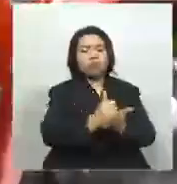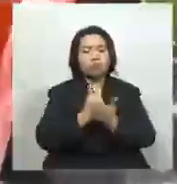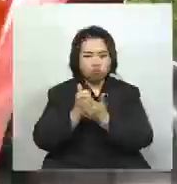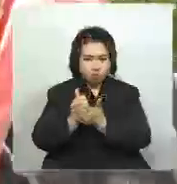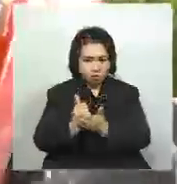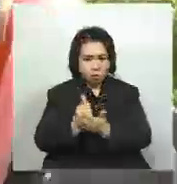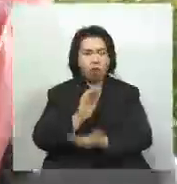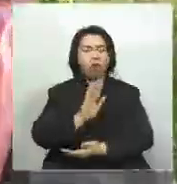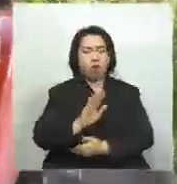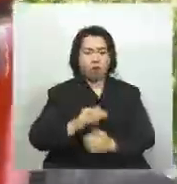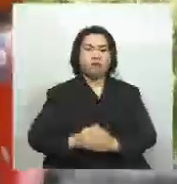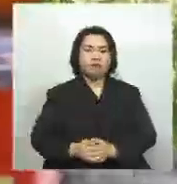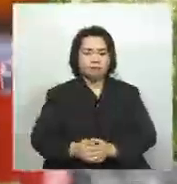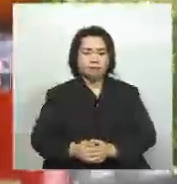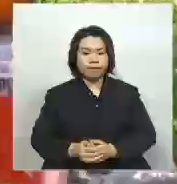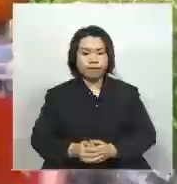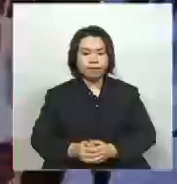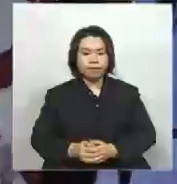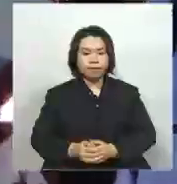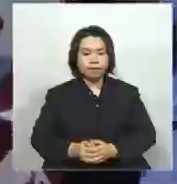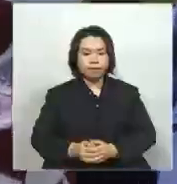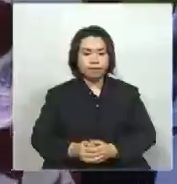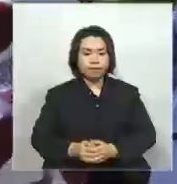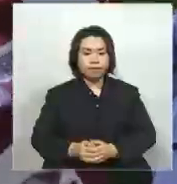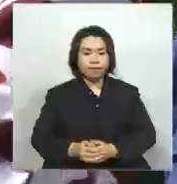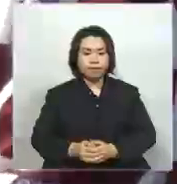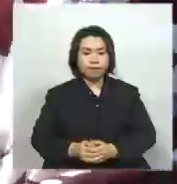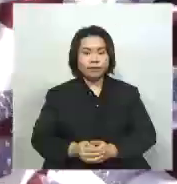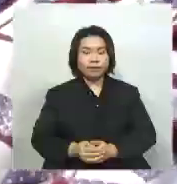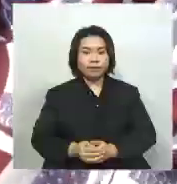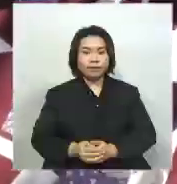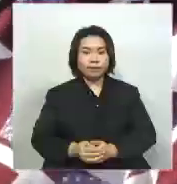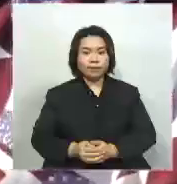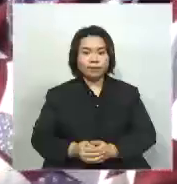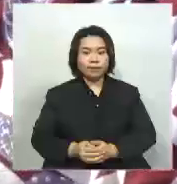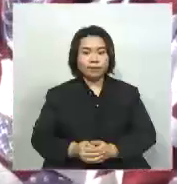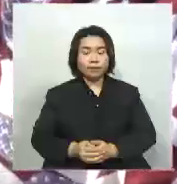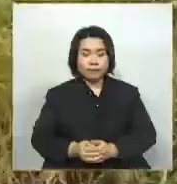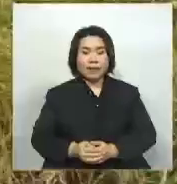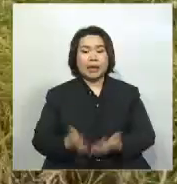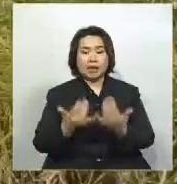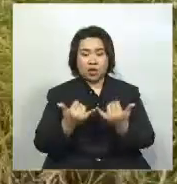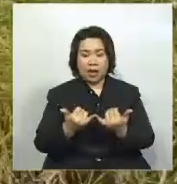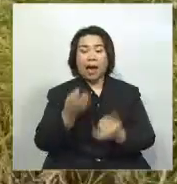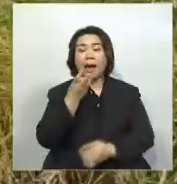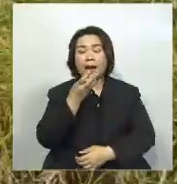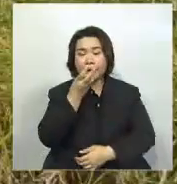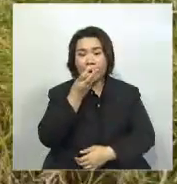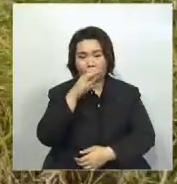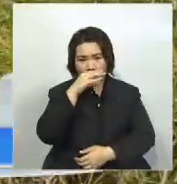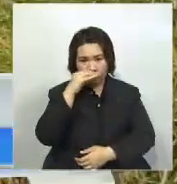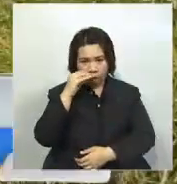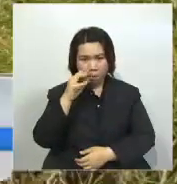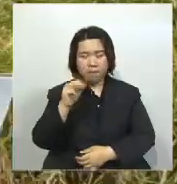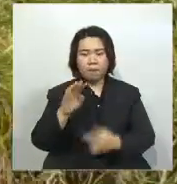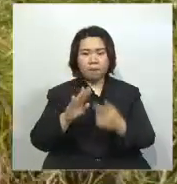บ้านป่าโออำเภอสิงหนครจังหวัดสงขลาต่อไปค่ะ ค่ะนี่ก็เป็นผลผลิตข้าวหอมมะลินะคะ